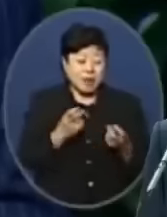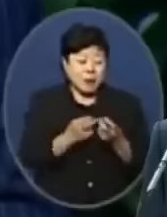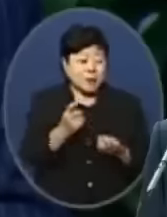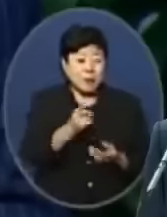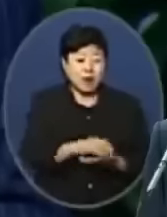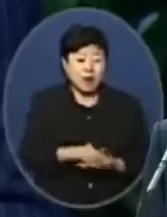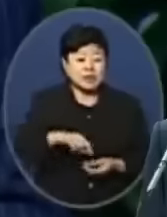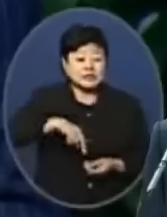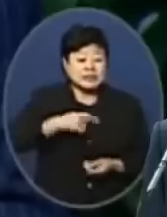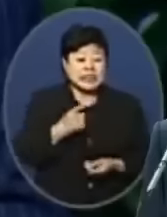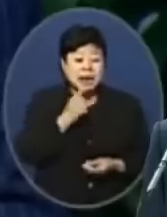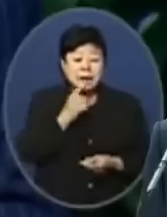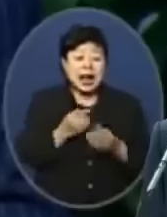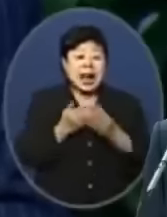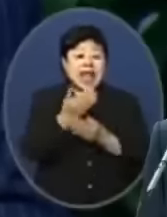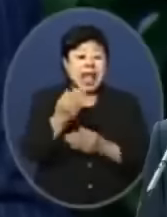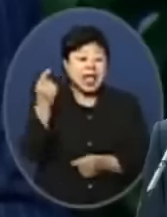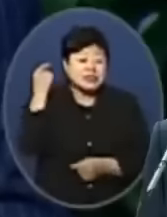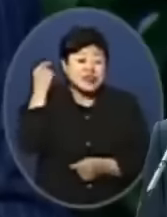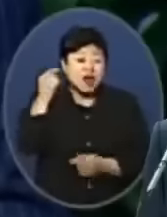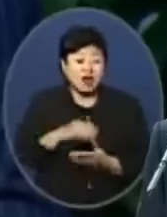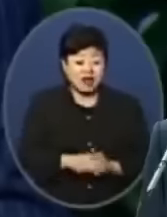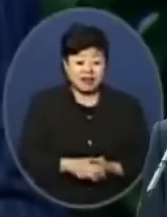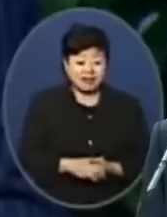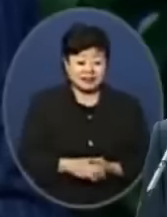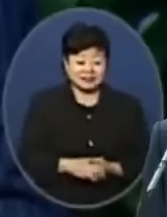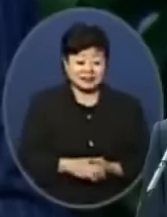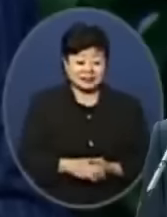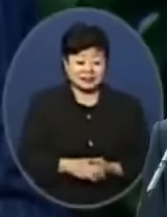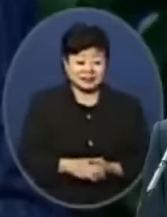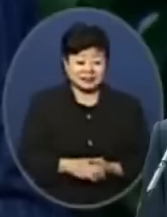듣느냐? 자기가 자기에게 들려주는 것입니다.